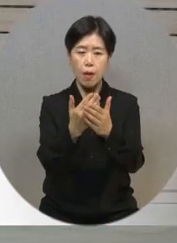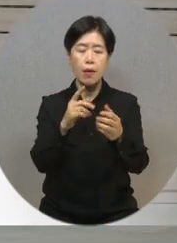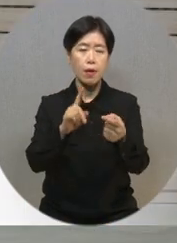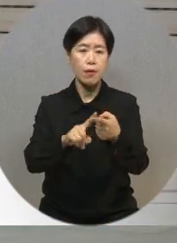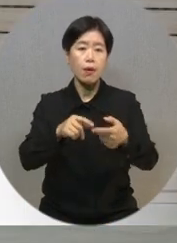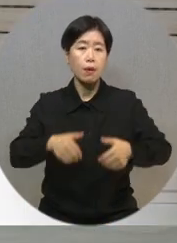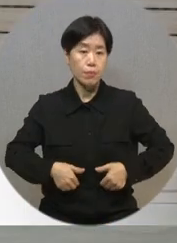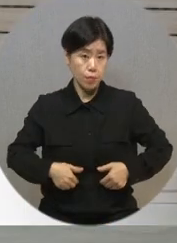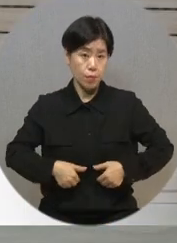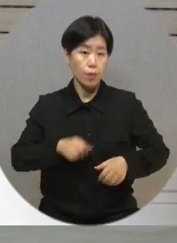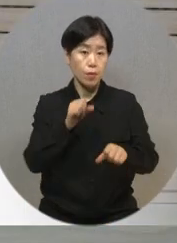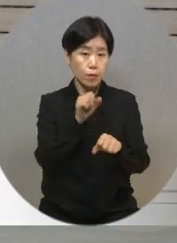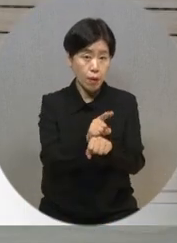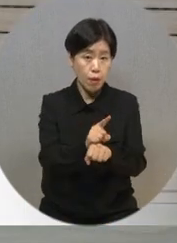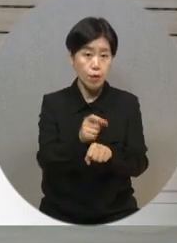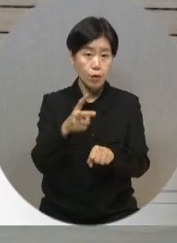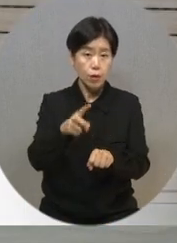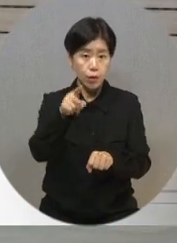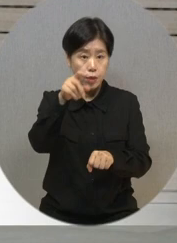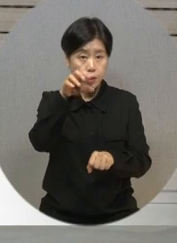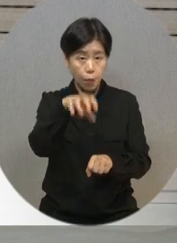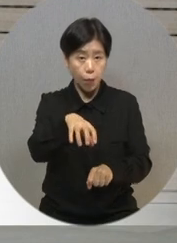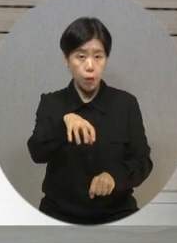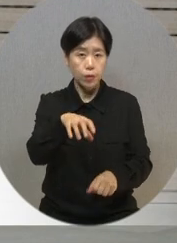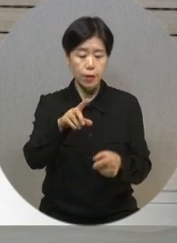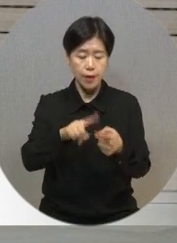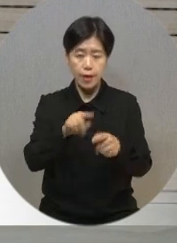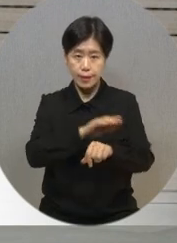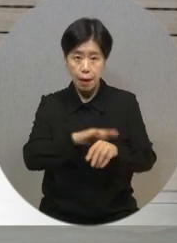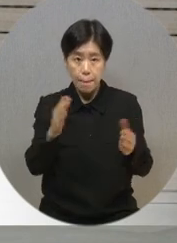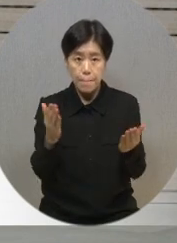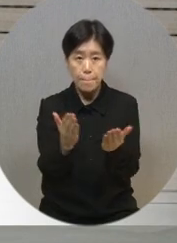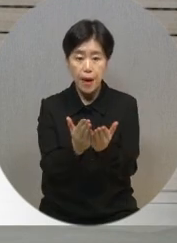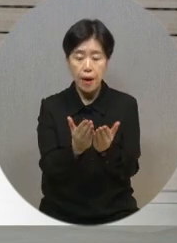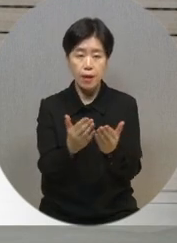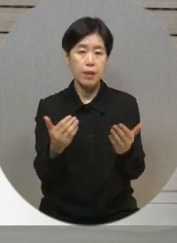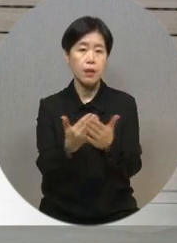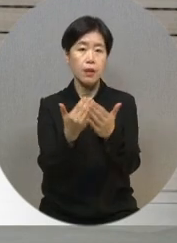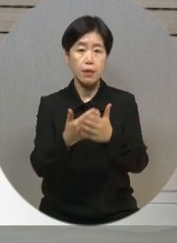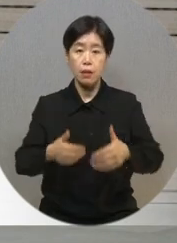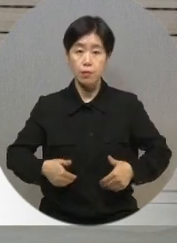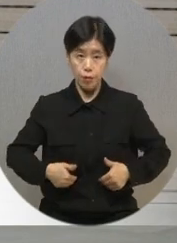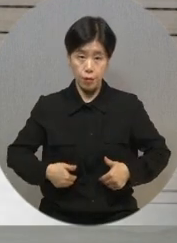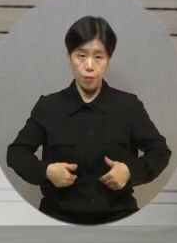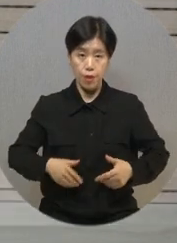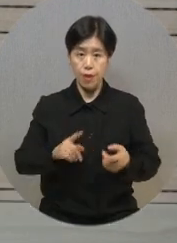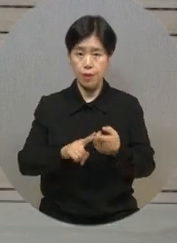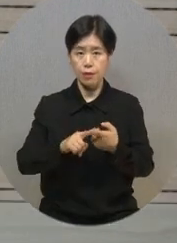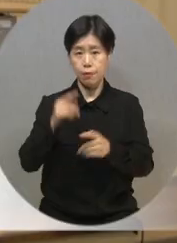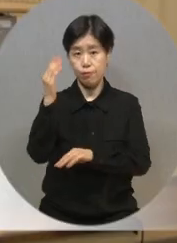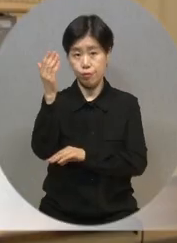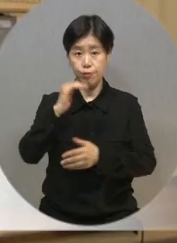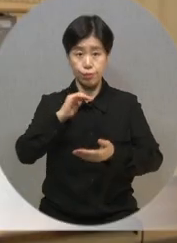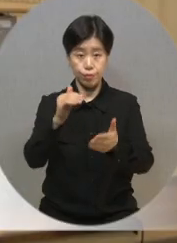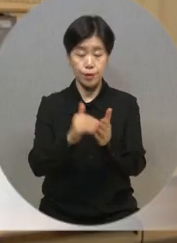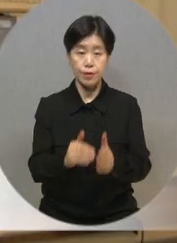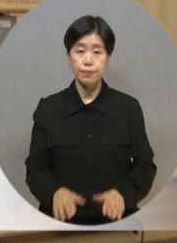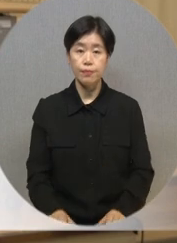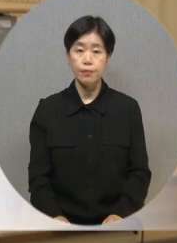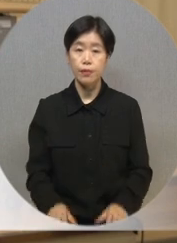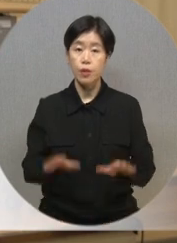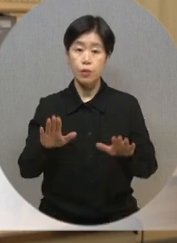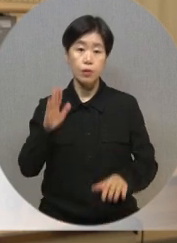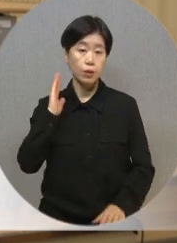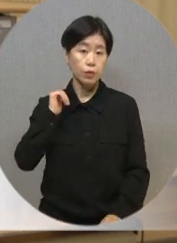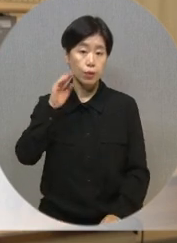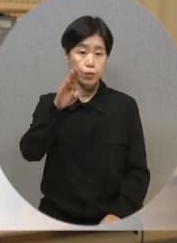정체성을 지닌 역사적 도시 의정부시에 어울리는 개발의 필요성이 핵심인 주제를 발표했습니다. 오늘